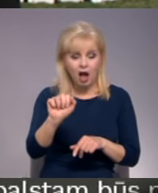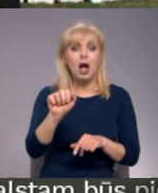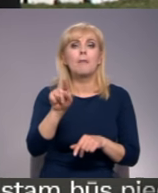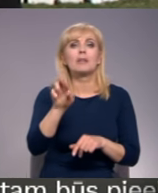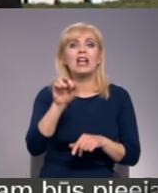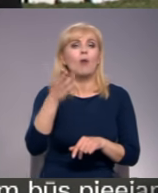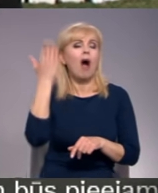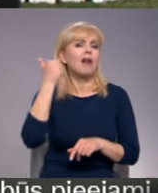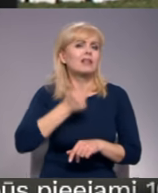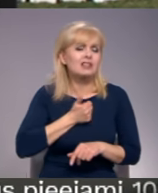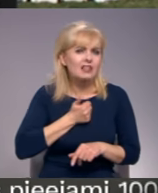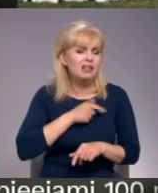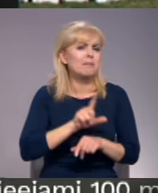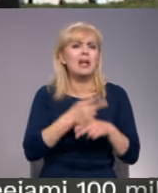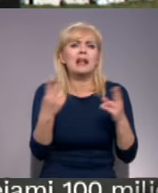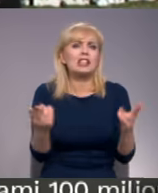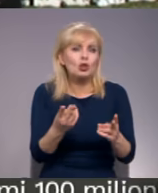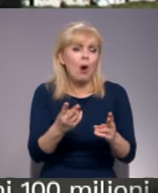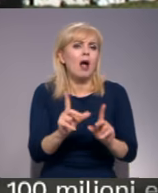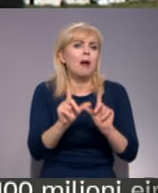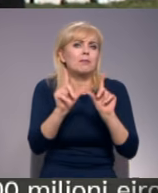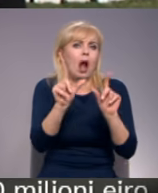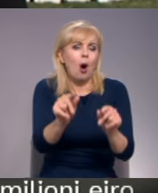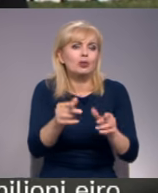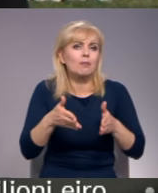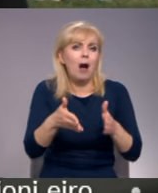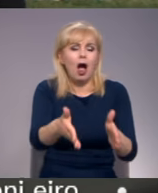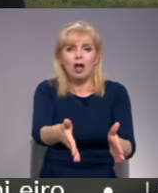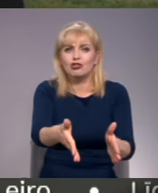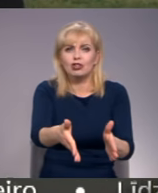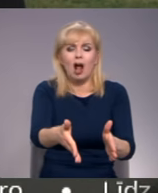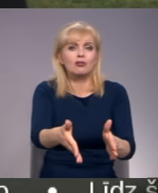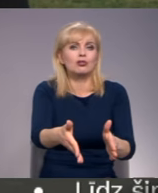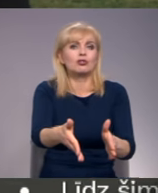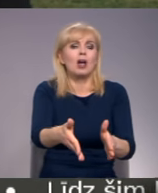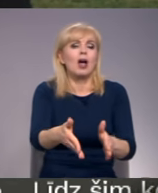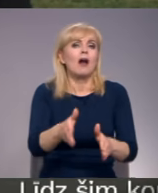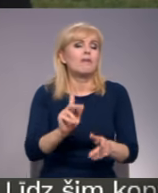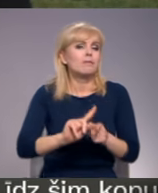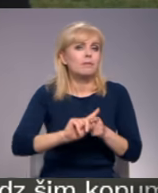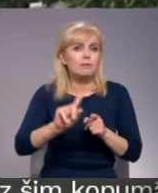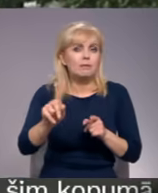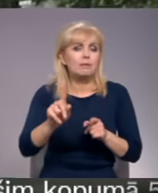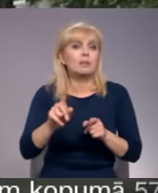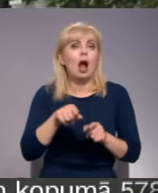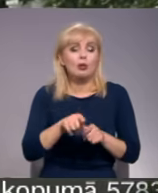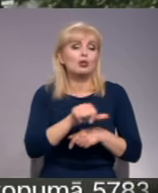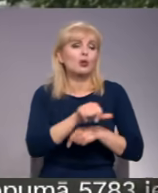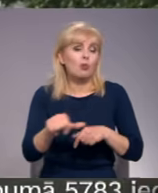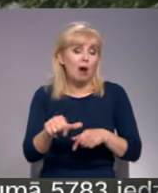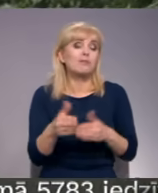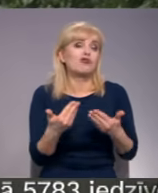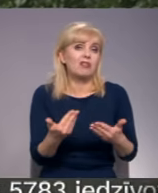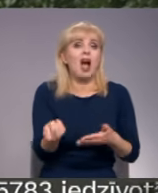jā. Mašīnas te gāja tā kā pa zini strāsi, visi ir Skodi metās. Robeža ir cieta